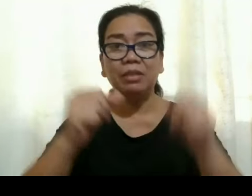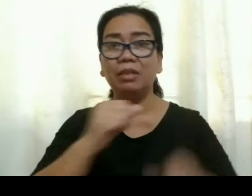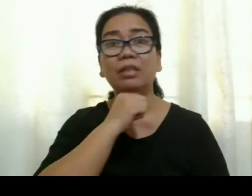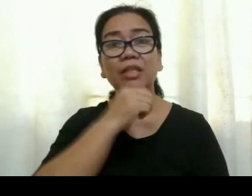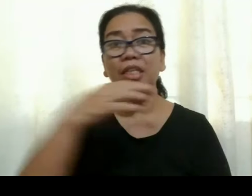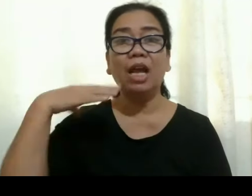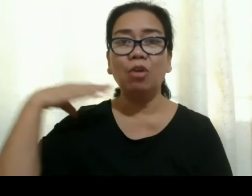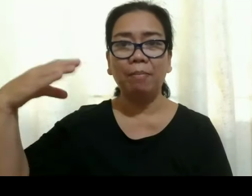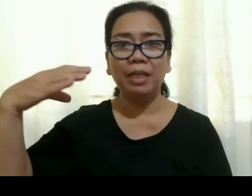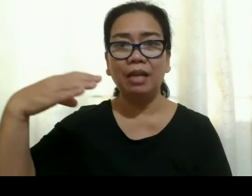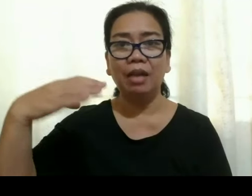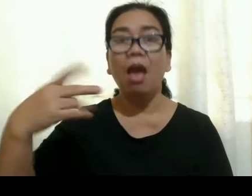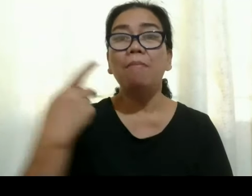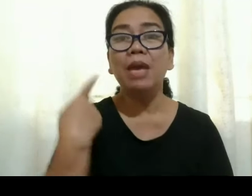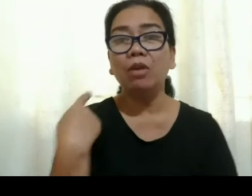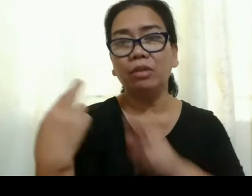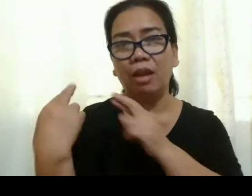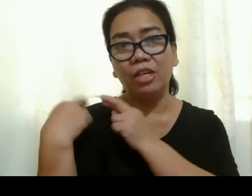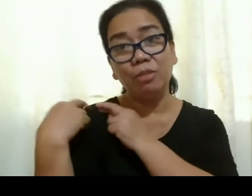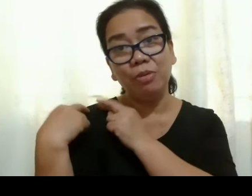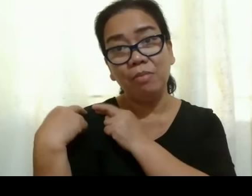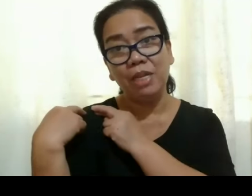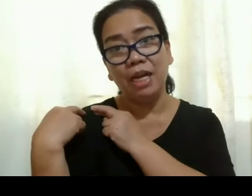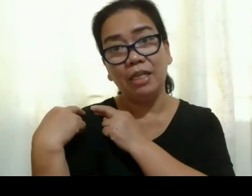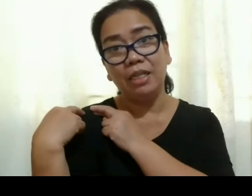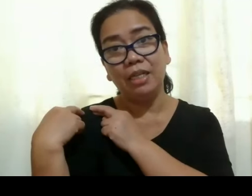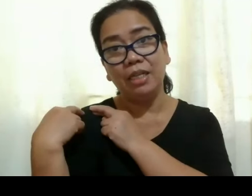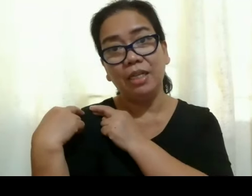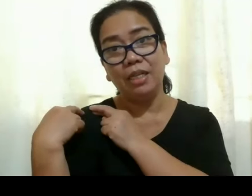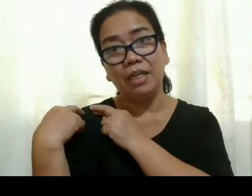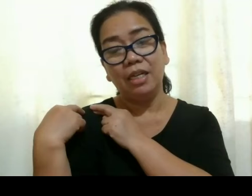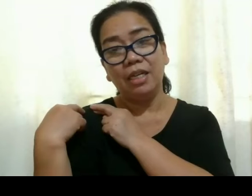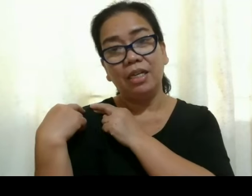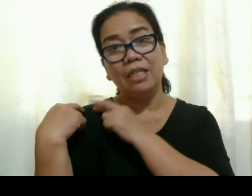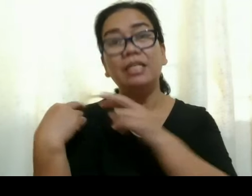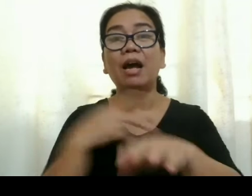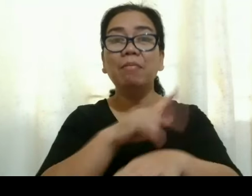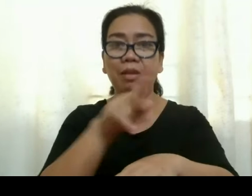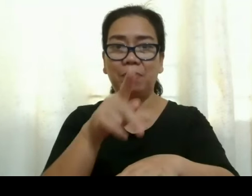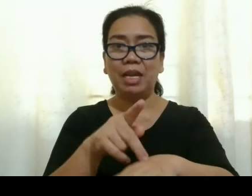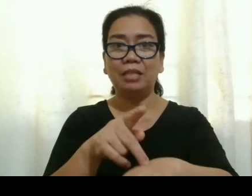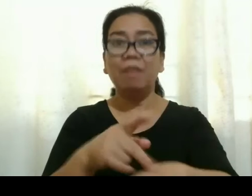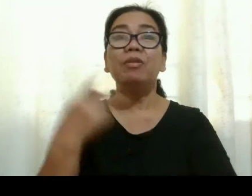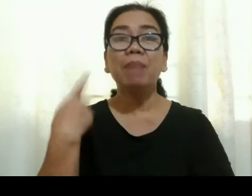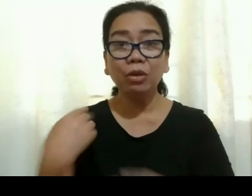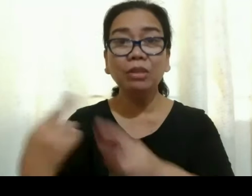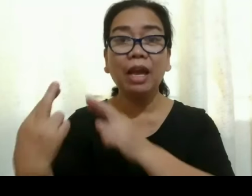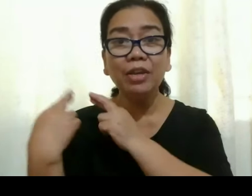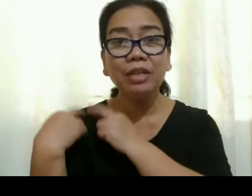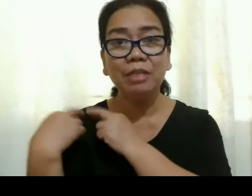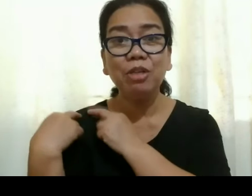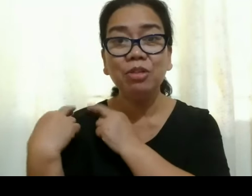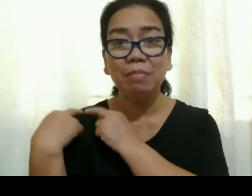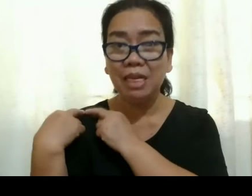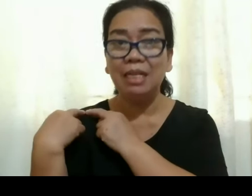vice president, hindi tayo kapitan, meron tayong responsibilidad sa Pilipinas. Meron